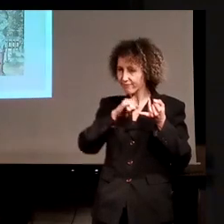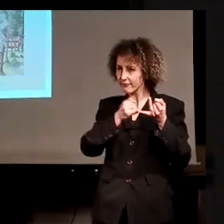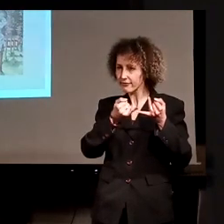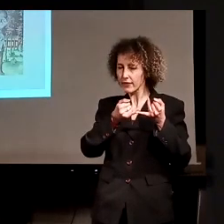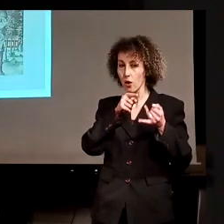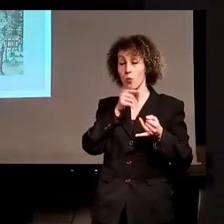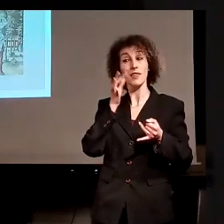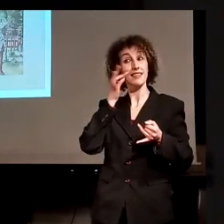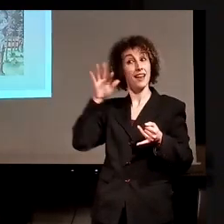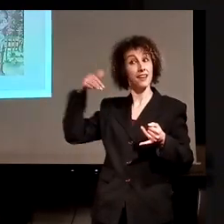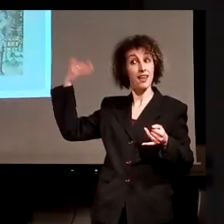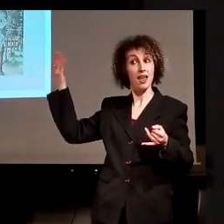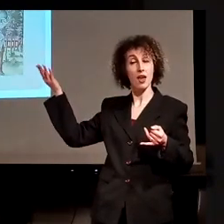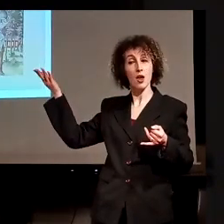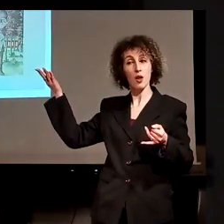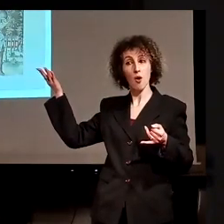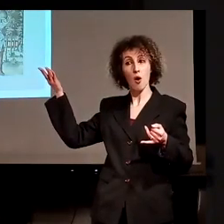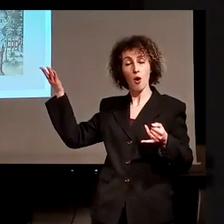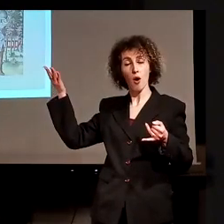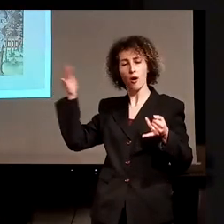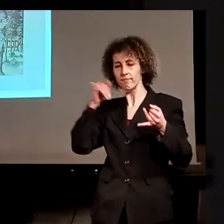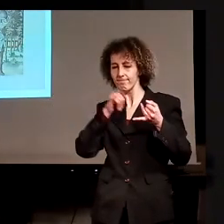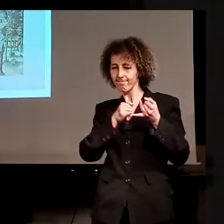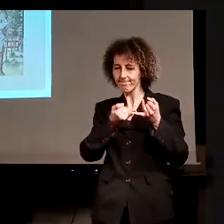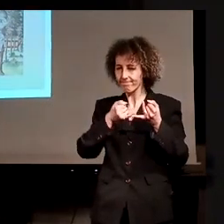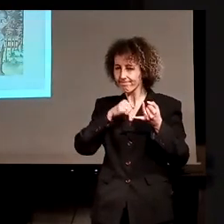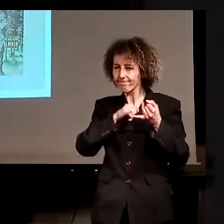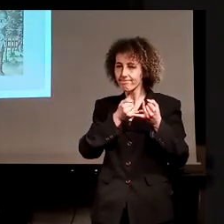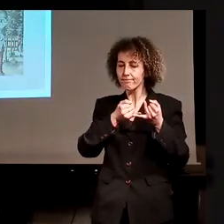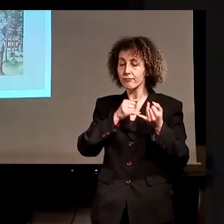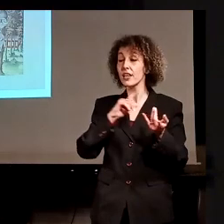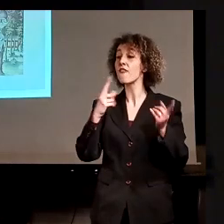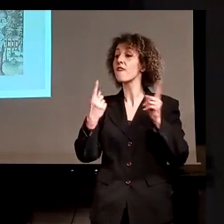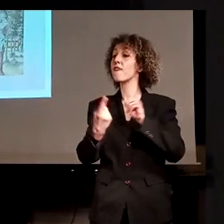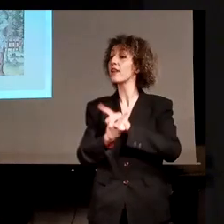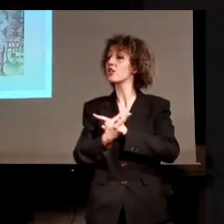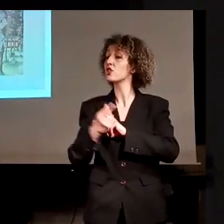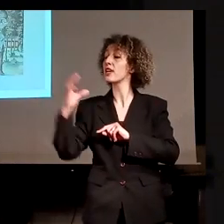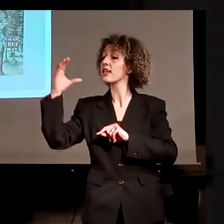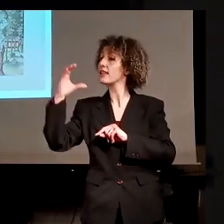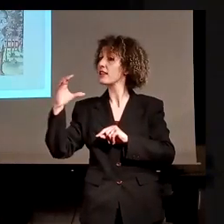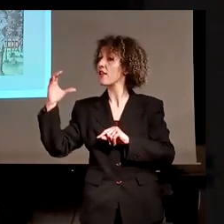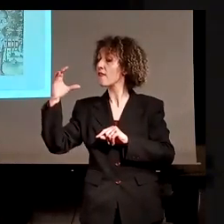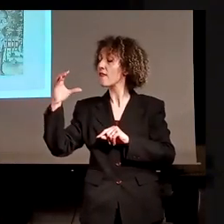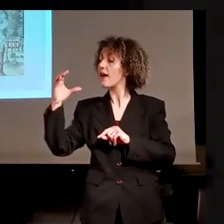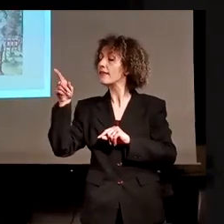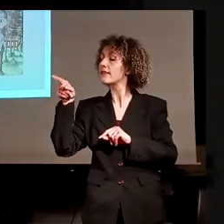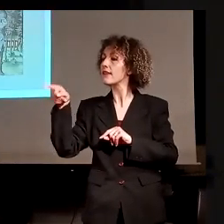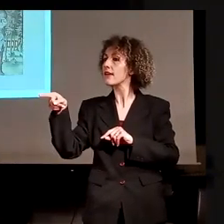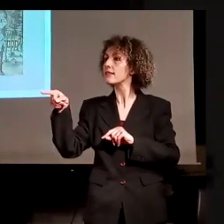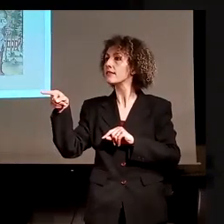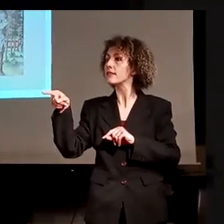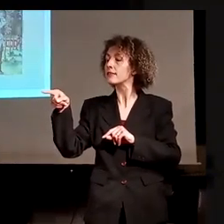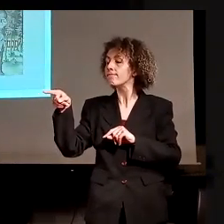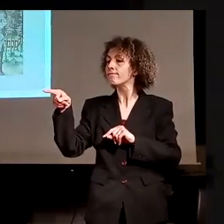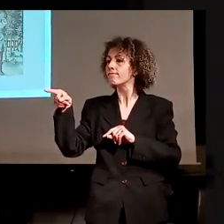soffre di una certa affettazione non così quello del precursore che impiega alcun